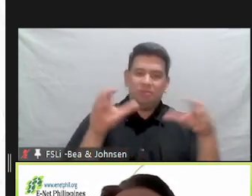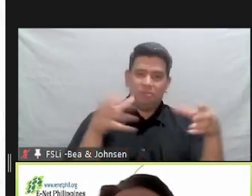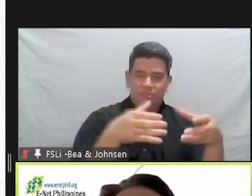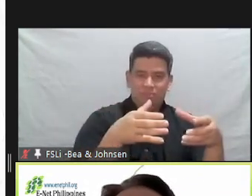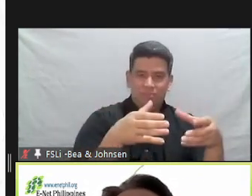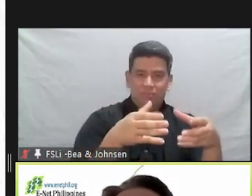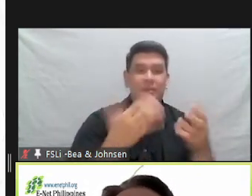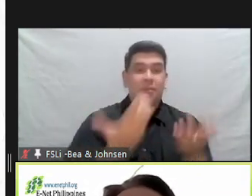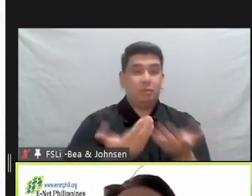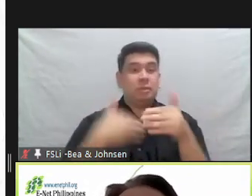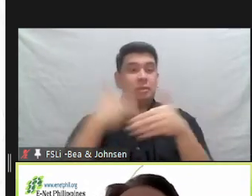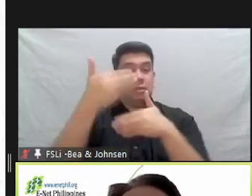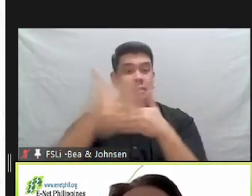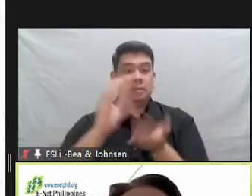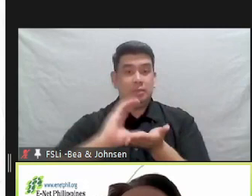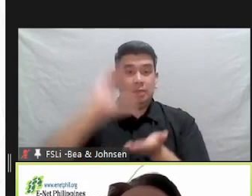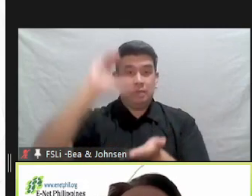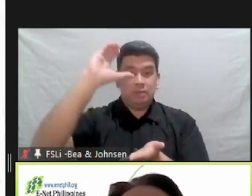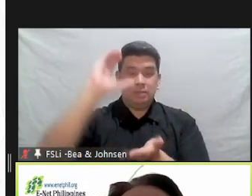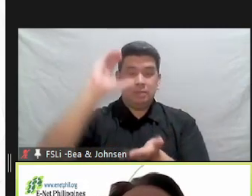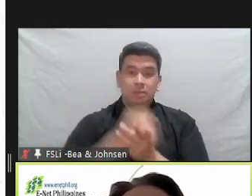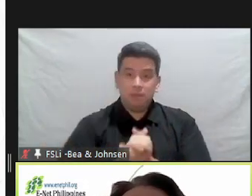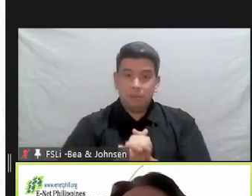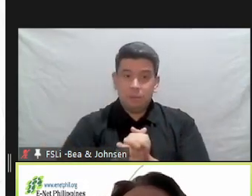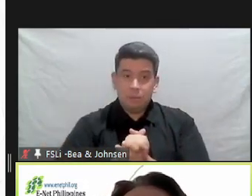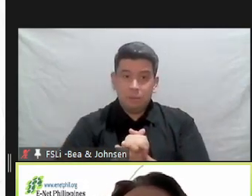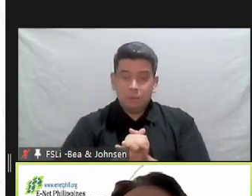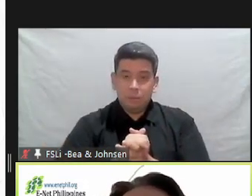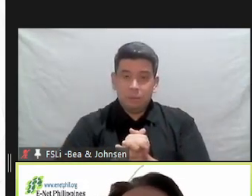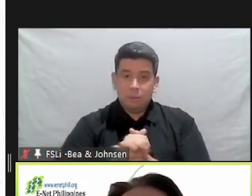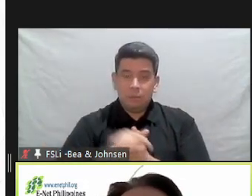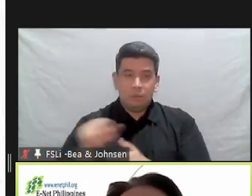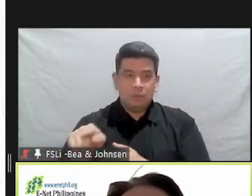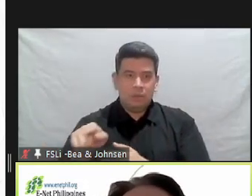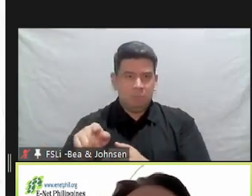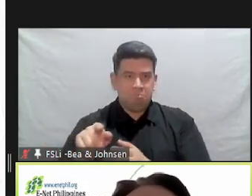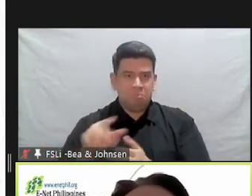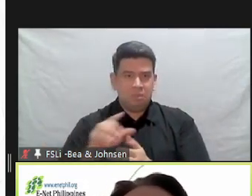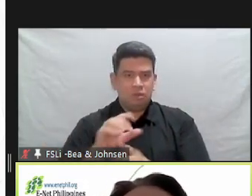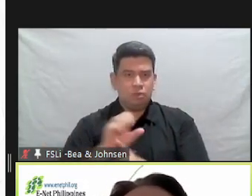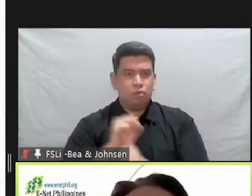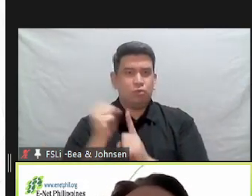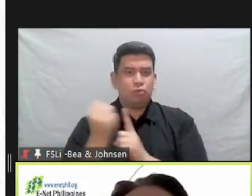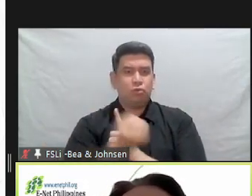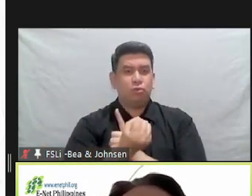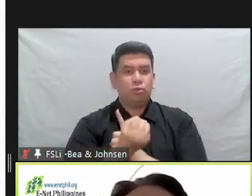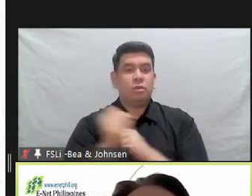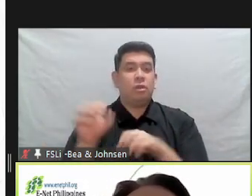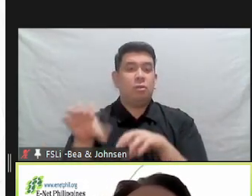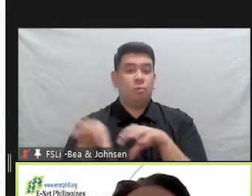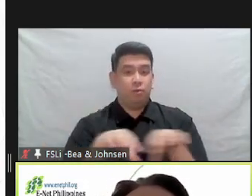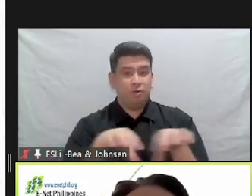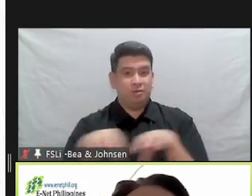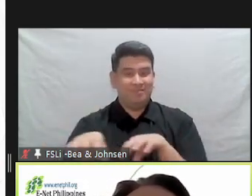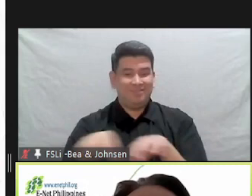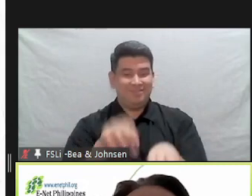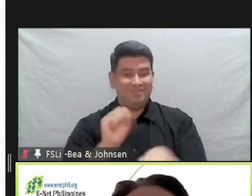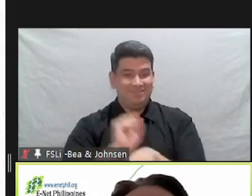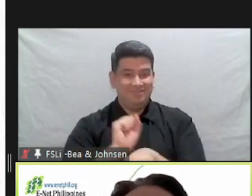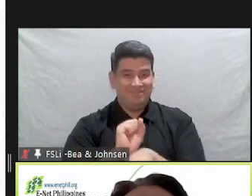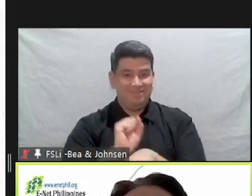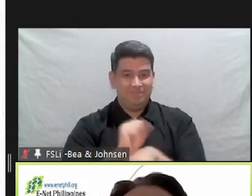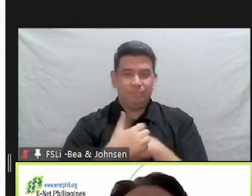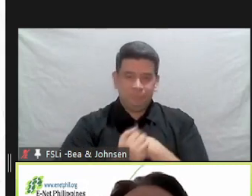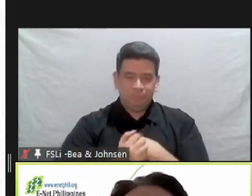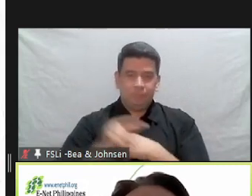nakapagtapos si Fe sa Kulumban College sa kursong social work. Si Fe ay nagturo, no? Si Kaepang ay nagturo ng basic